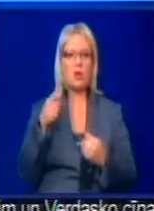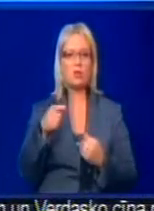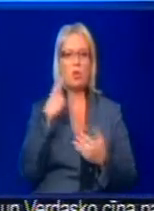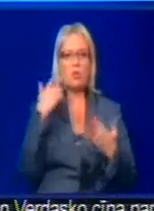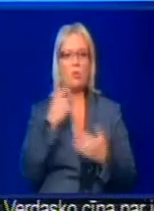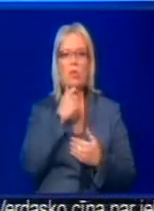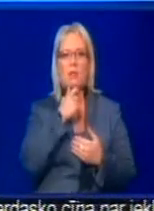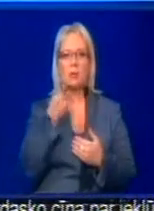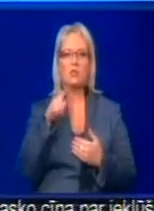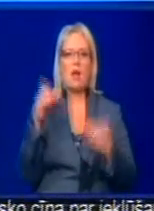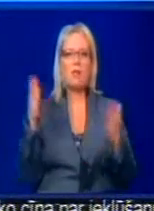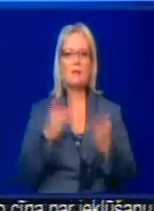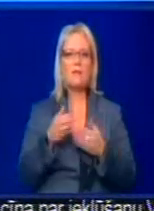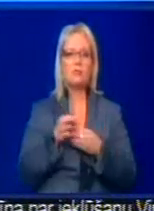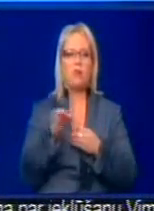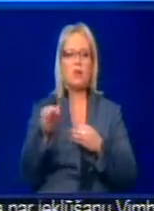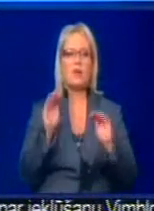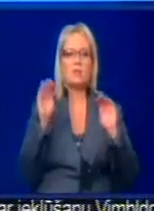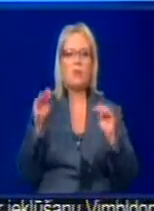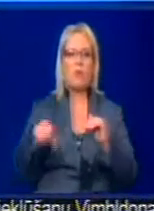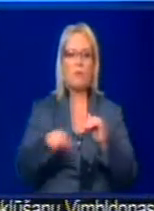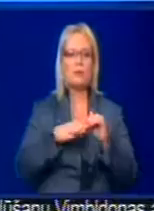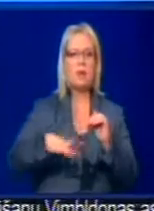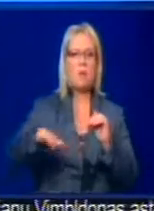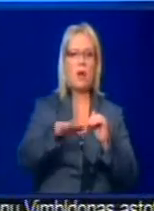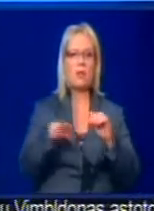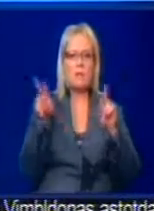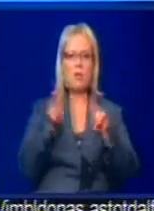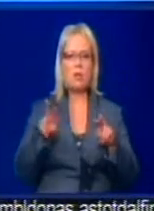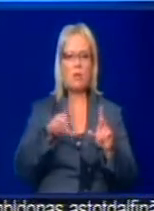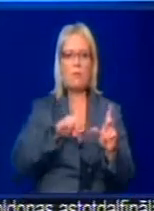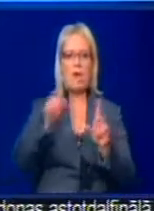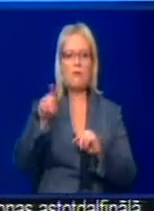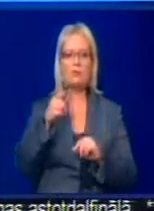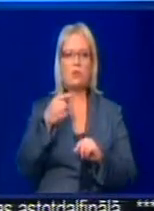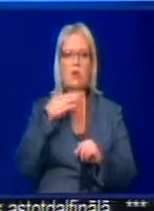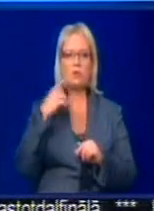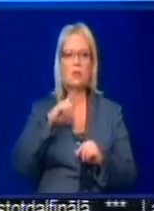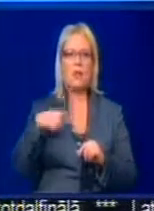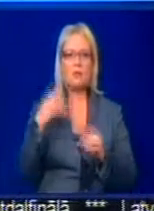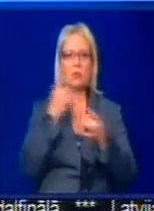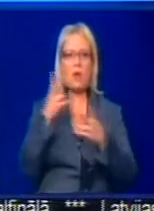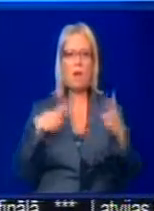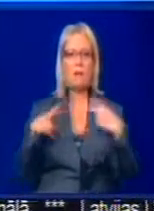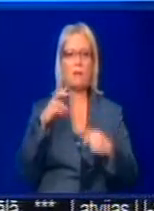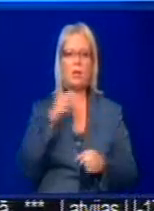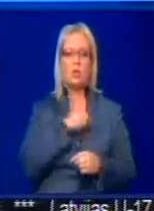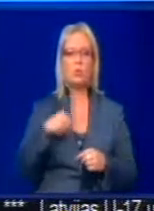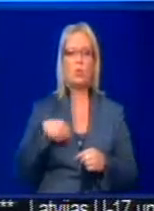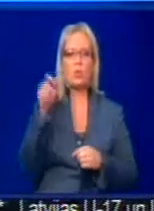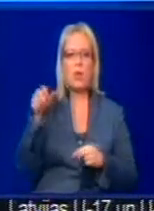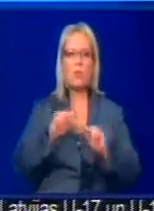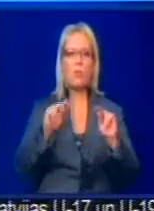Ar šādu domu Limbažu un Salacgrīvas novadā Svētupes apkārtnes pētījumos devušies vairāk Latvijas kultūras akadēmijas studenti un